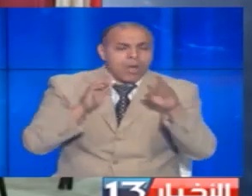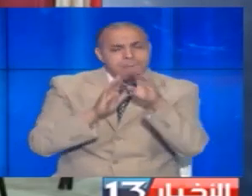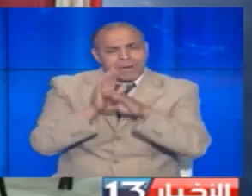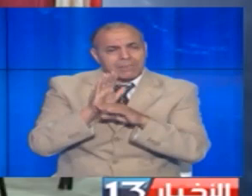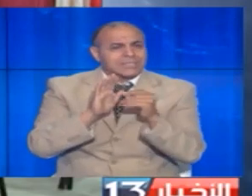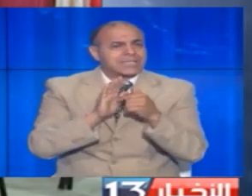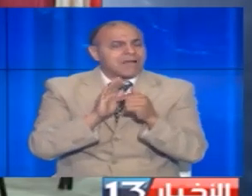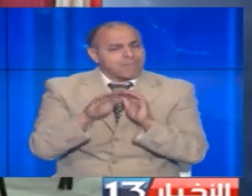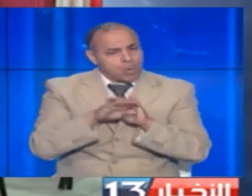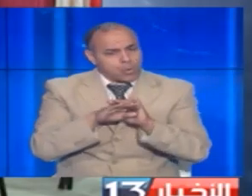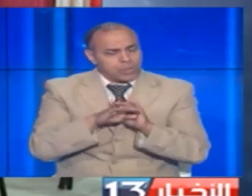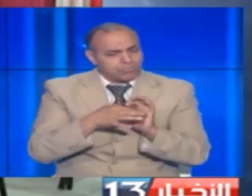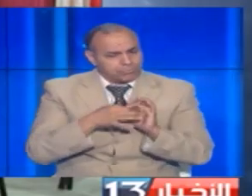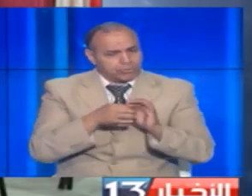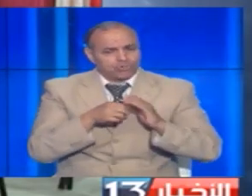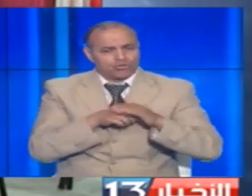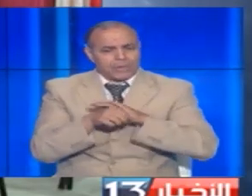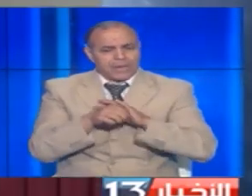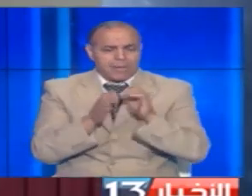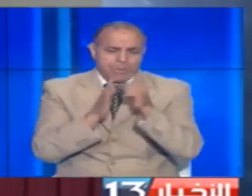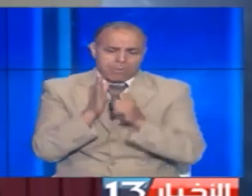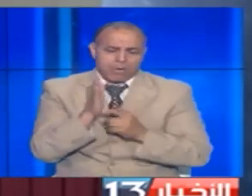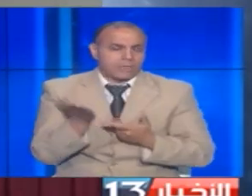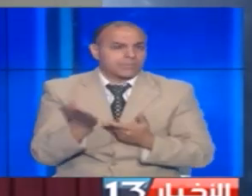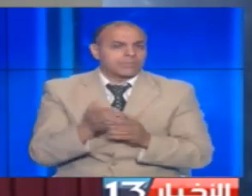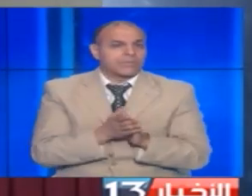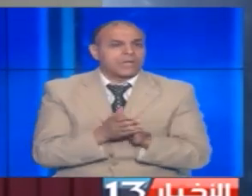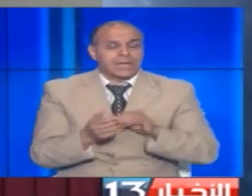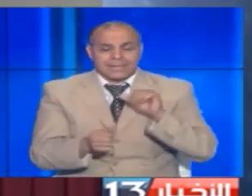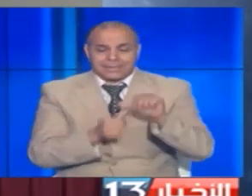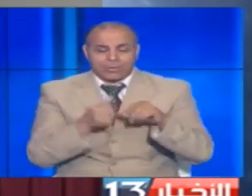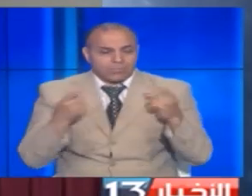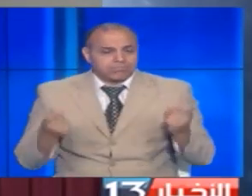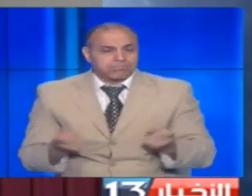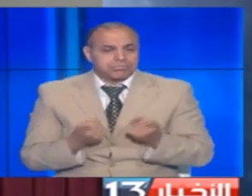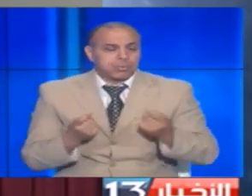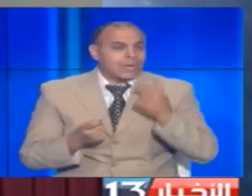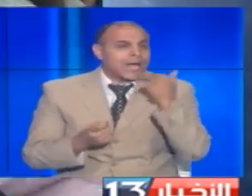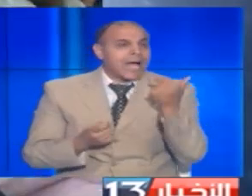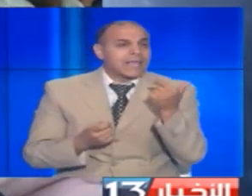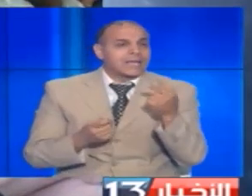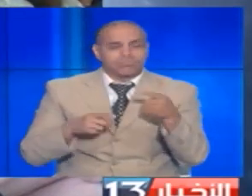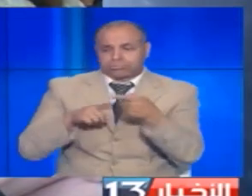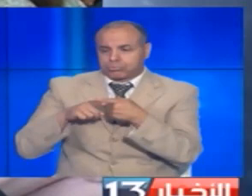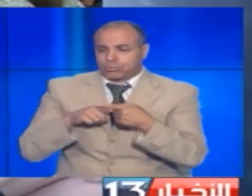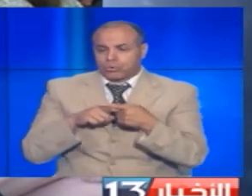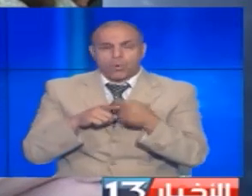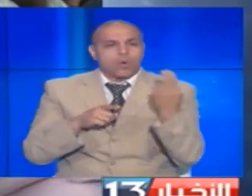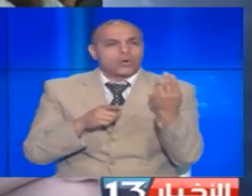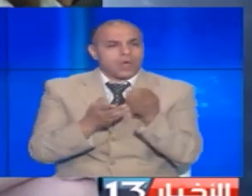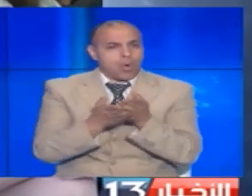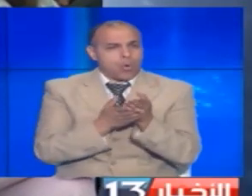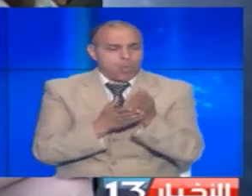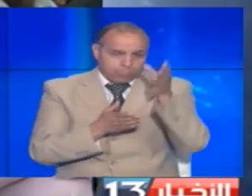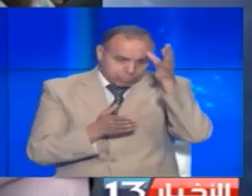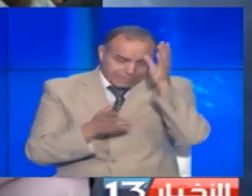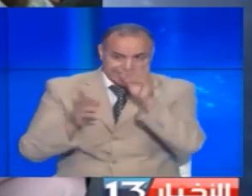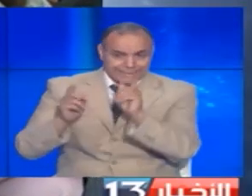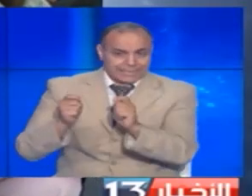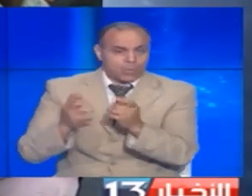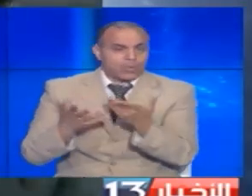يدخل في هذا الاطار هو شامل لكل هذه النقاط الدوره التدريبيه نظمت كذلك بالشراكه مع كليه الحقوق والعلوم السياسيه